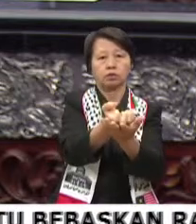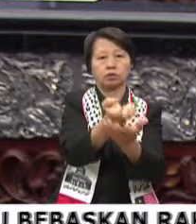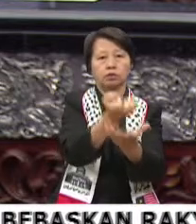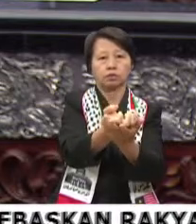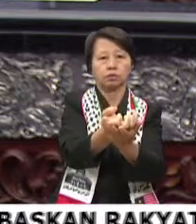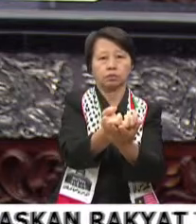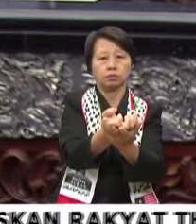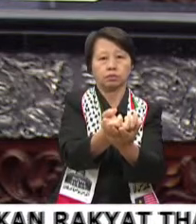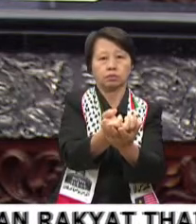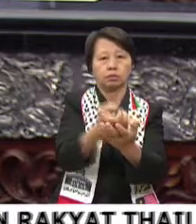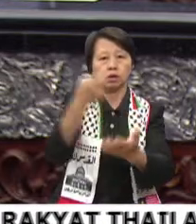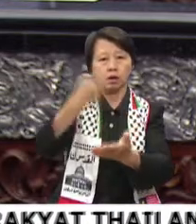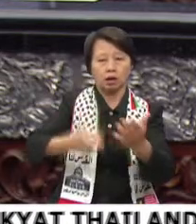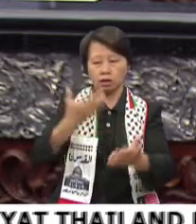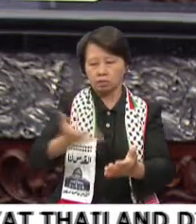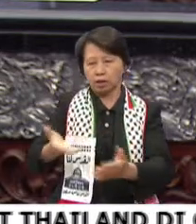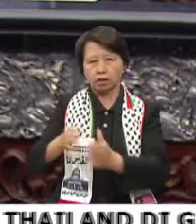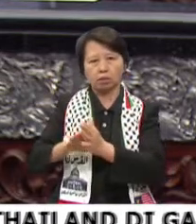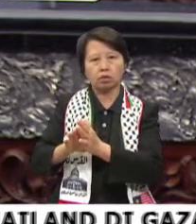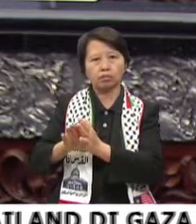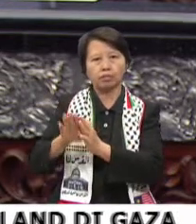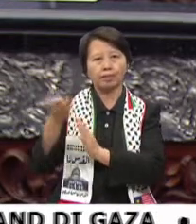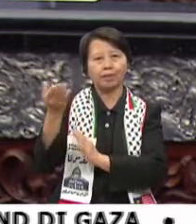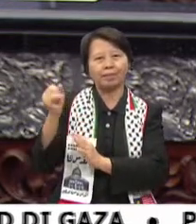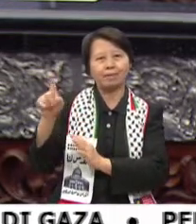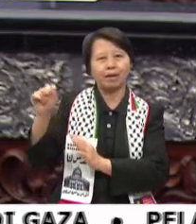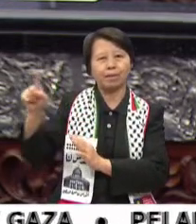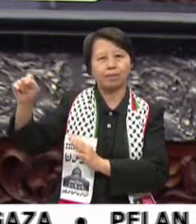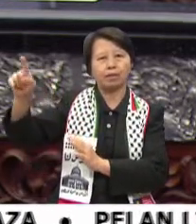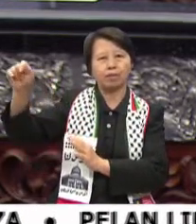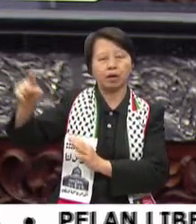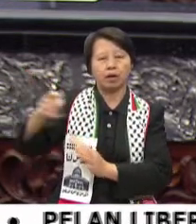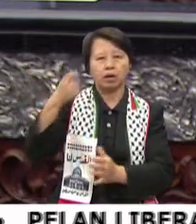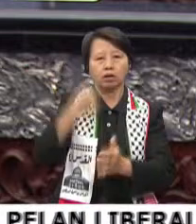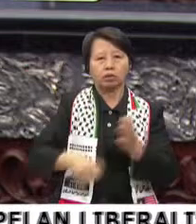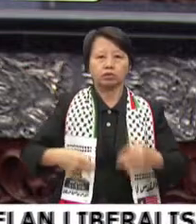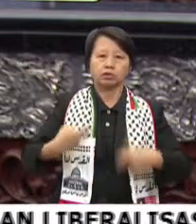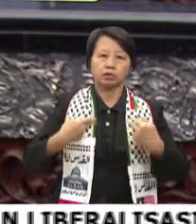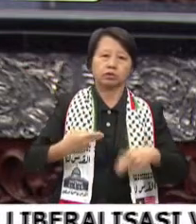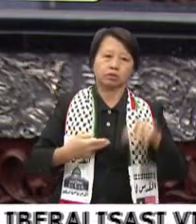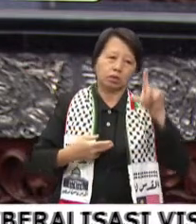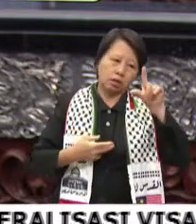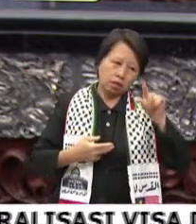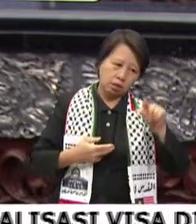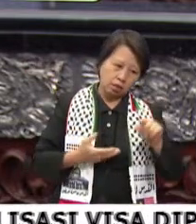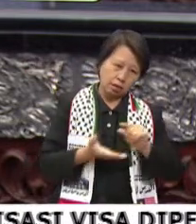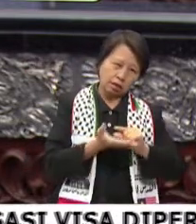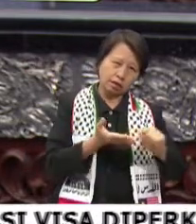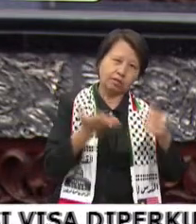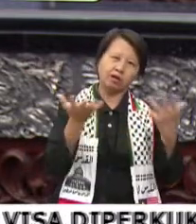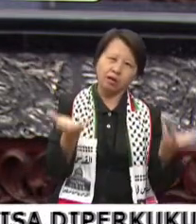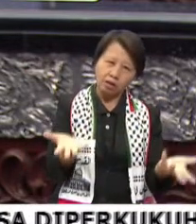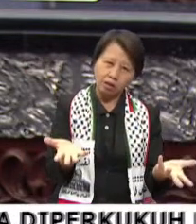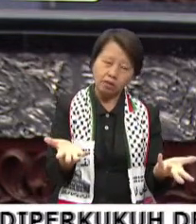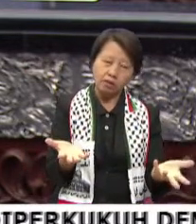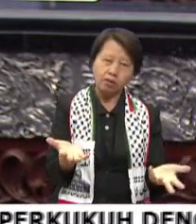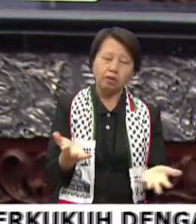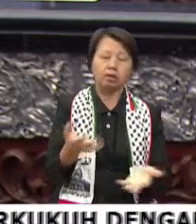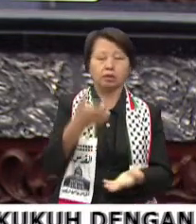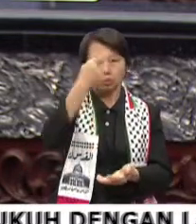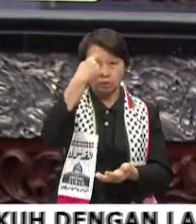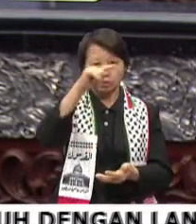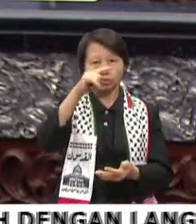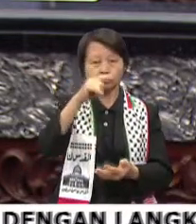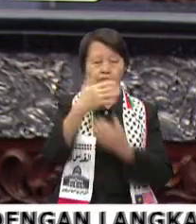ekonomi harga barang terus naik kuasar hidup makin tinggi oleh Itu demi